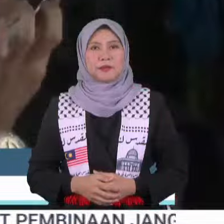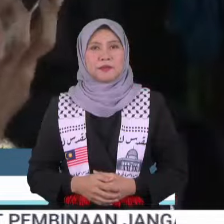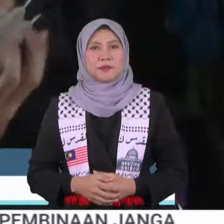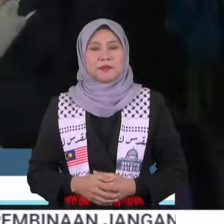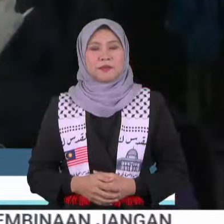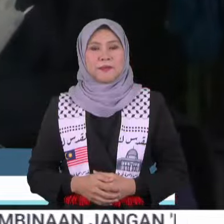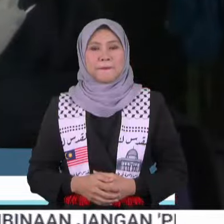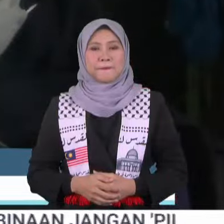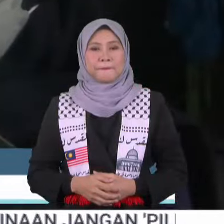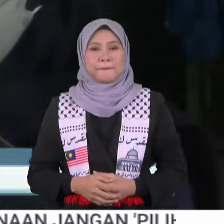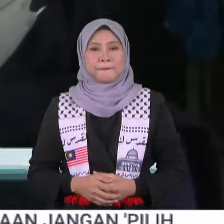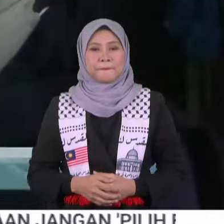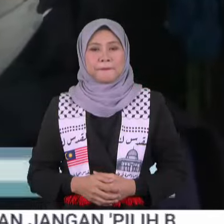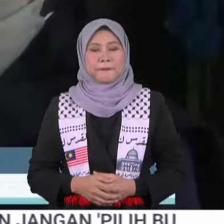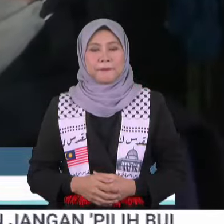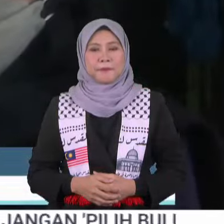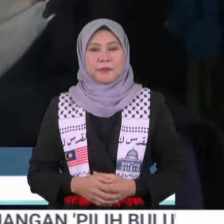Belum ni ada.